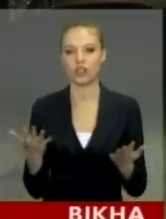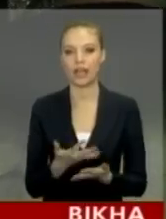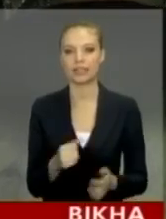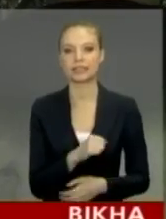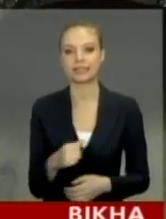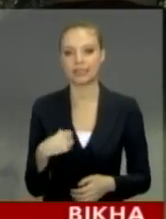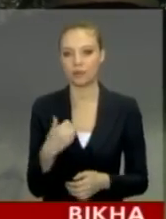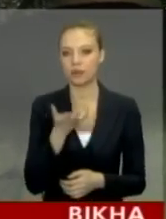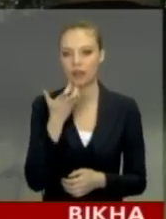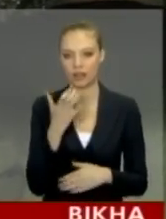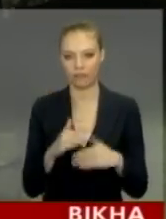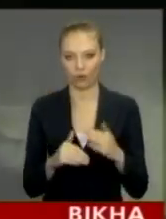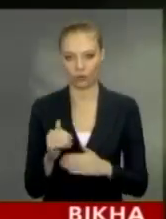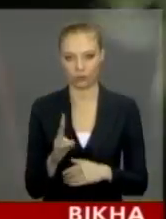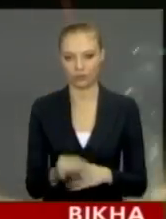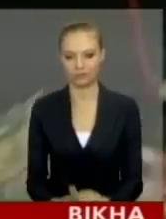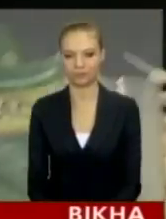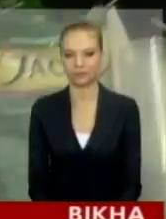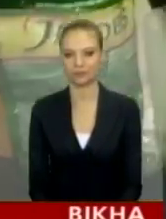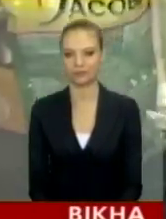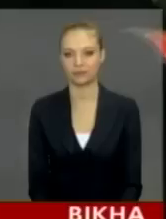самі нагрівають руки.